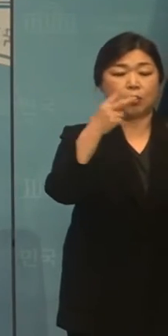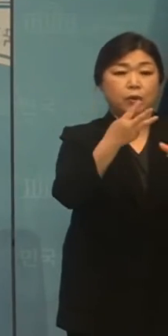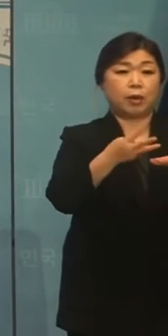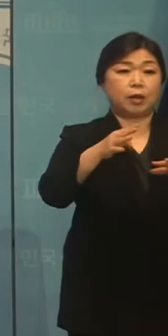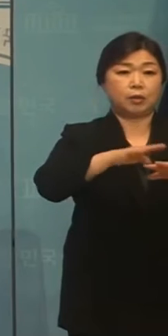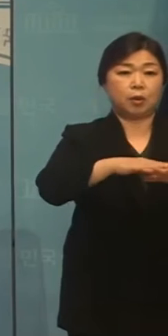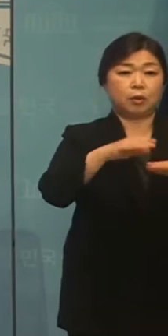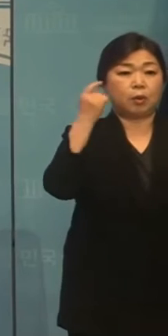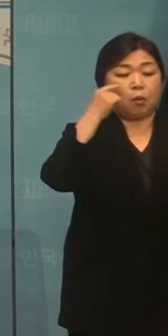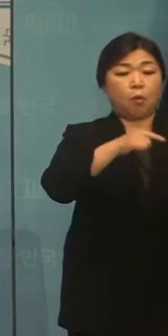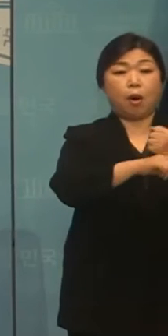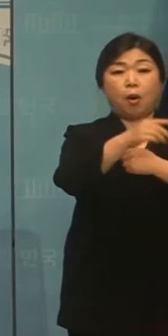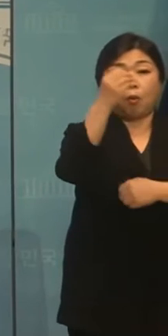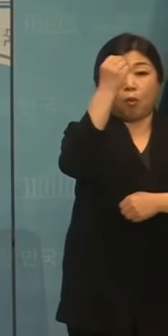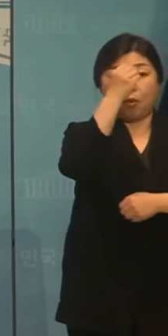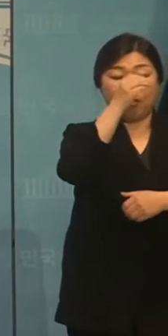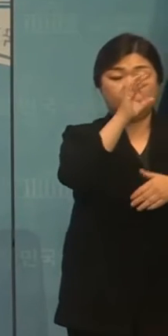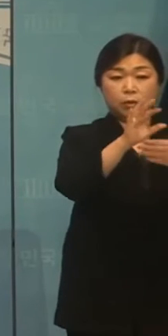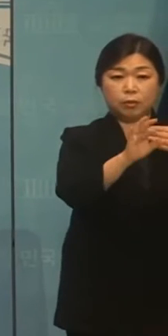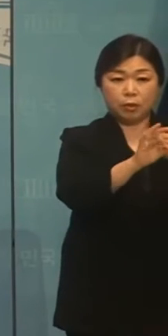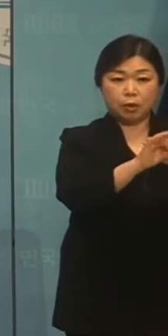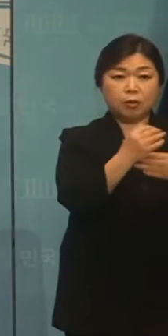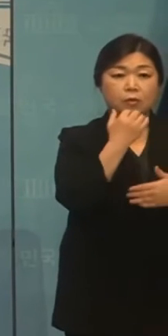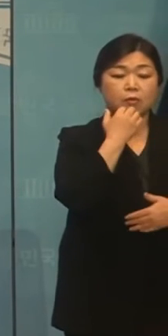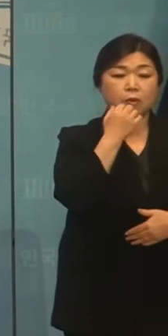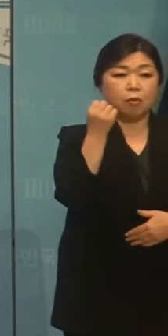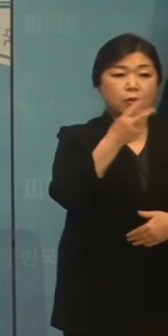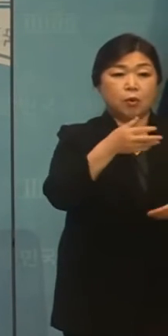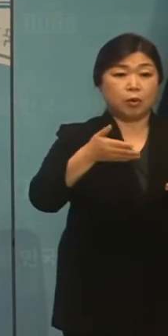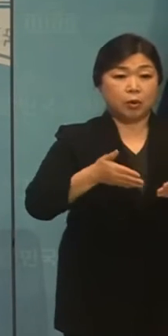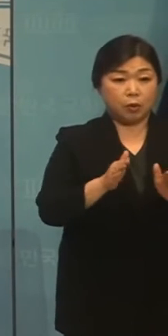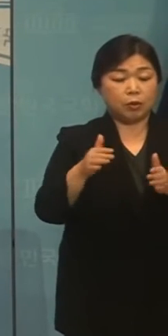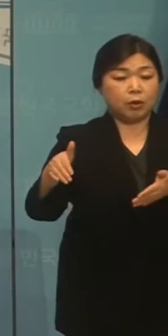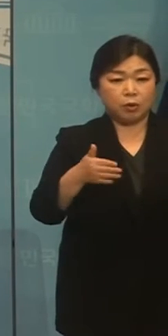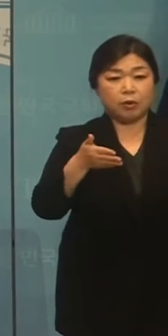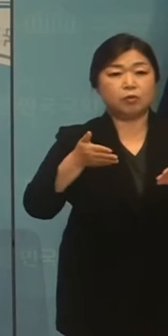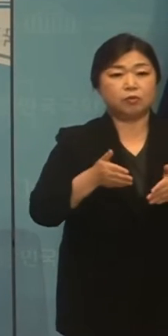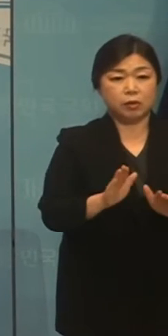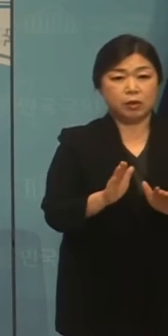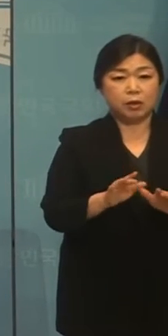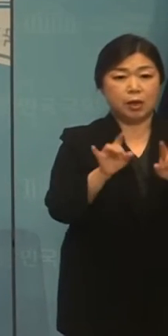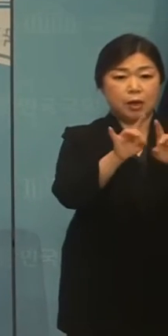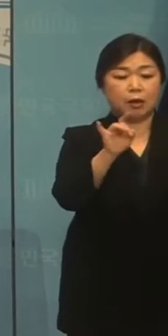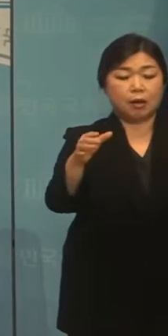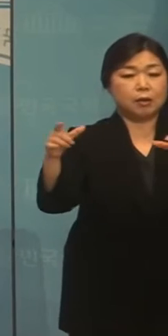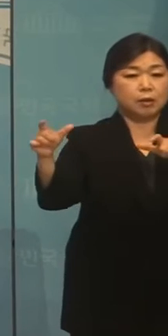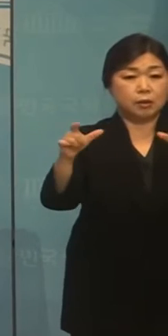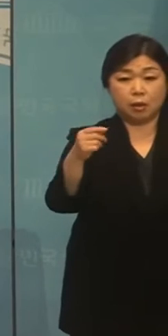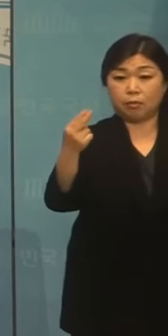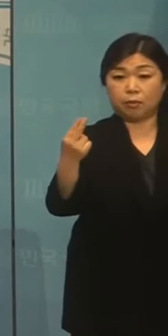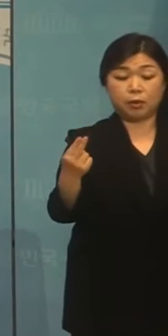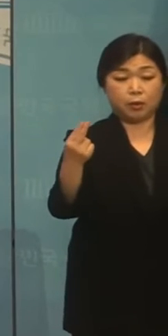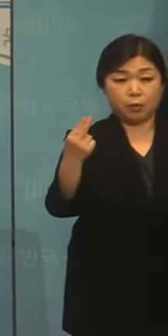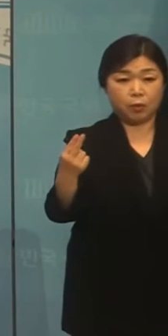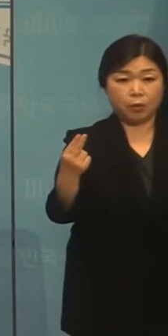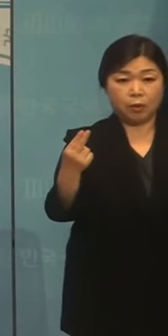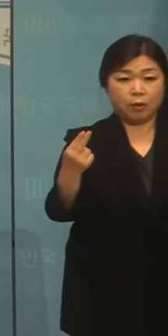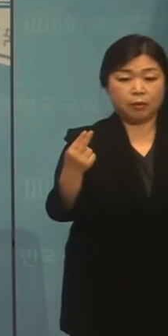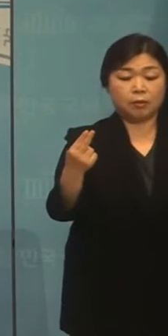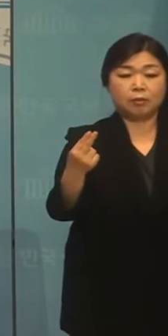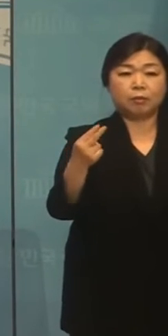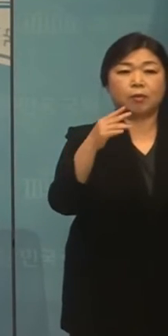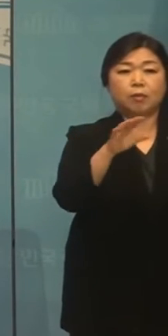대전과학부의 경우 서울 경기 지역 출신 입학생이 각 지역 출신